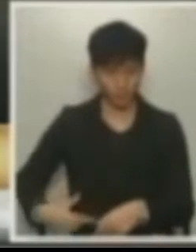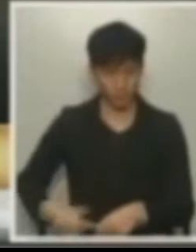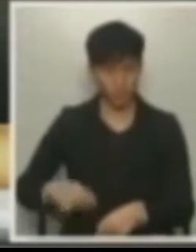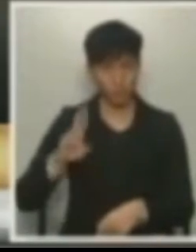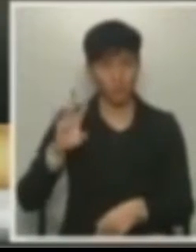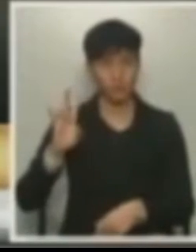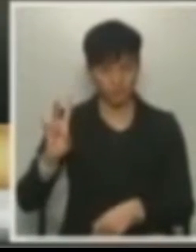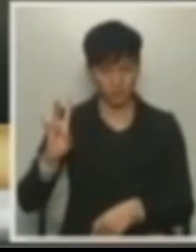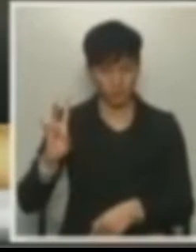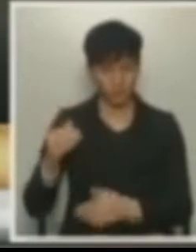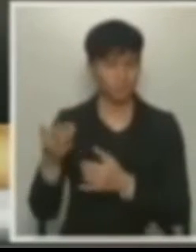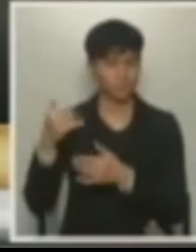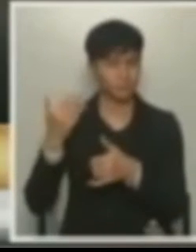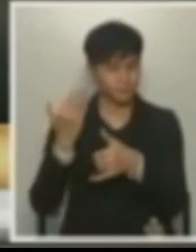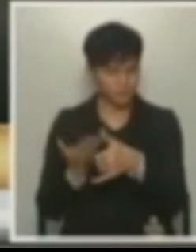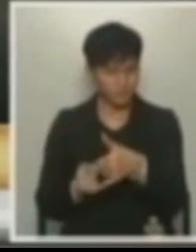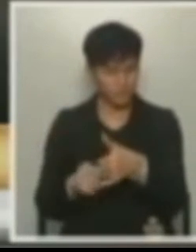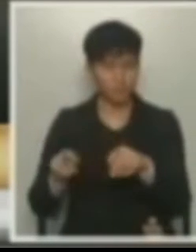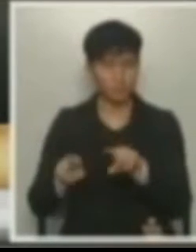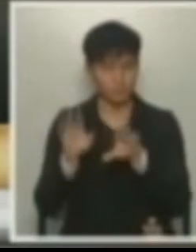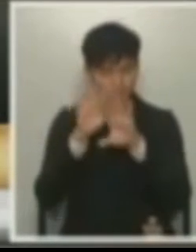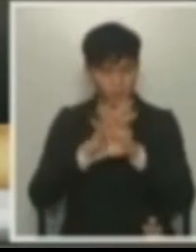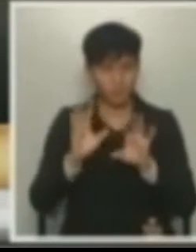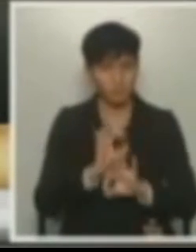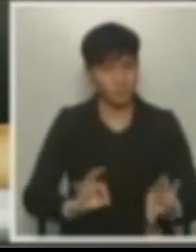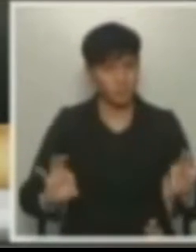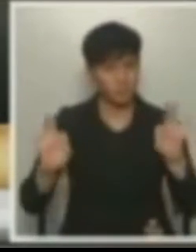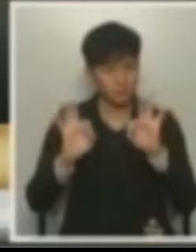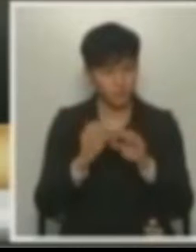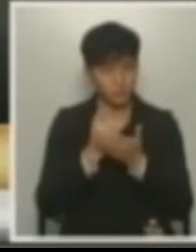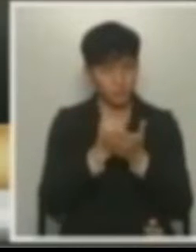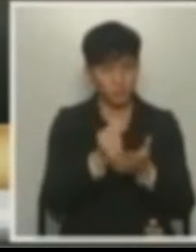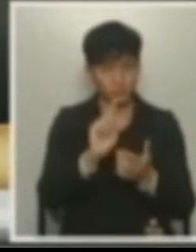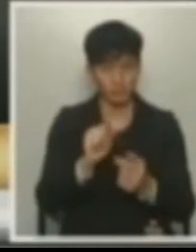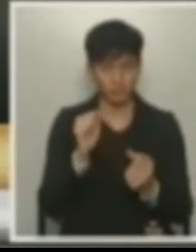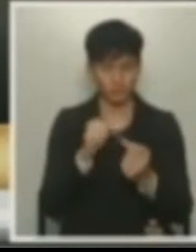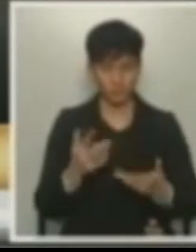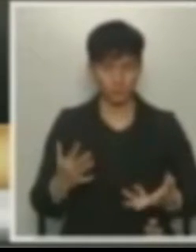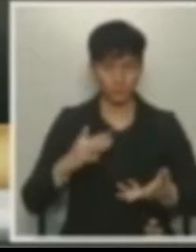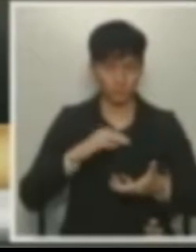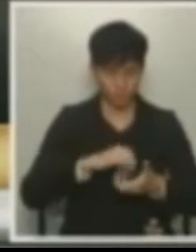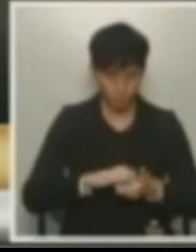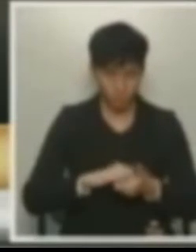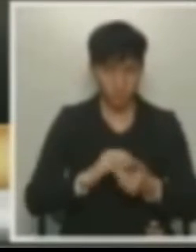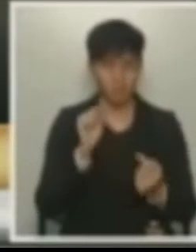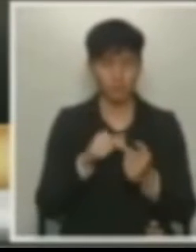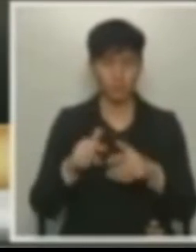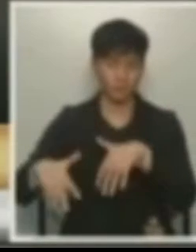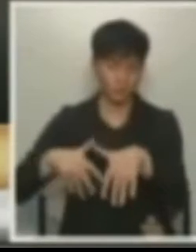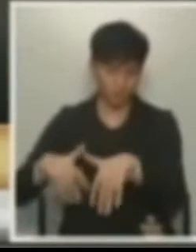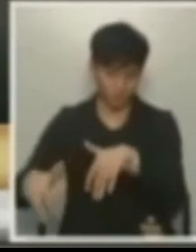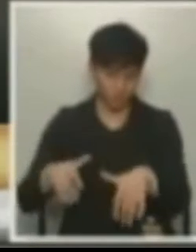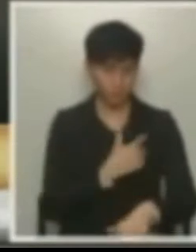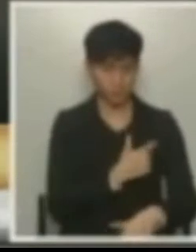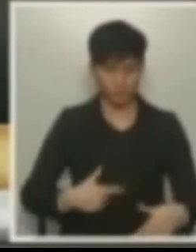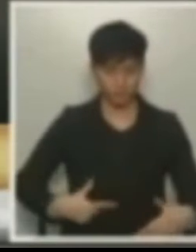พระองค์เป็นผู้มีบทบาทสำคัญนะครับในการร่วมกันนะครับกับคณะราษฎรนะครับออกแบ